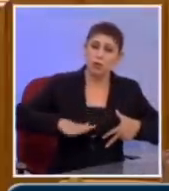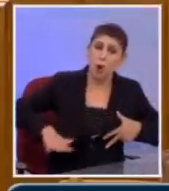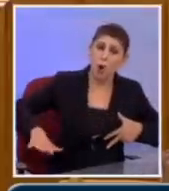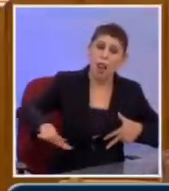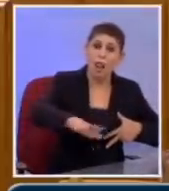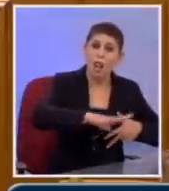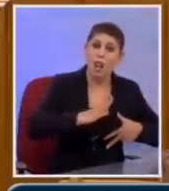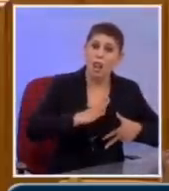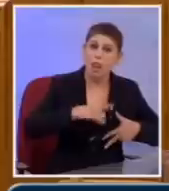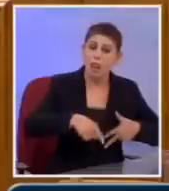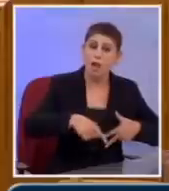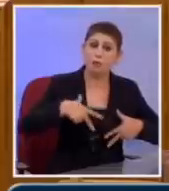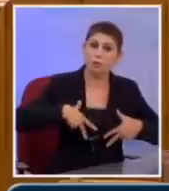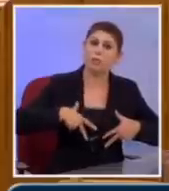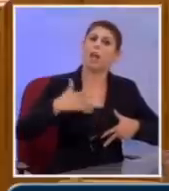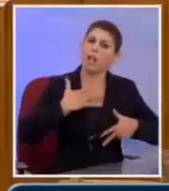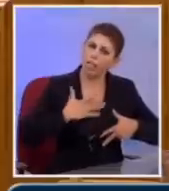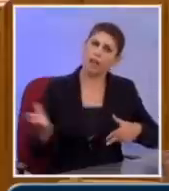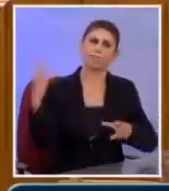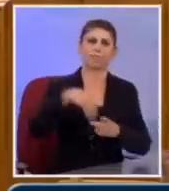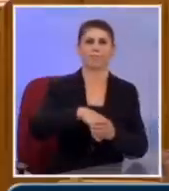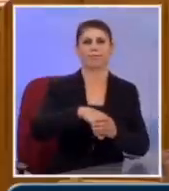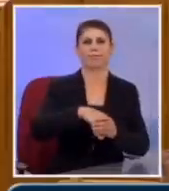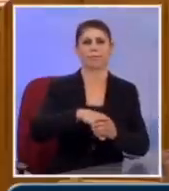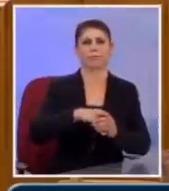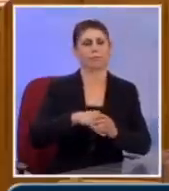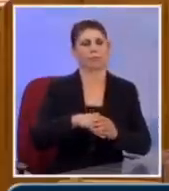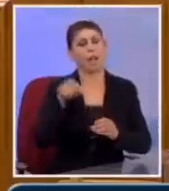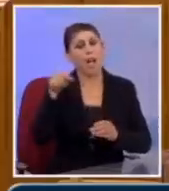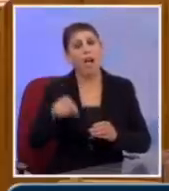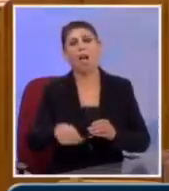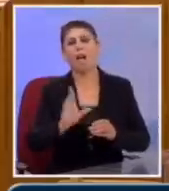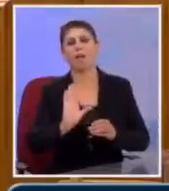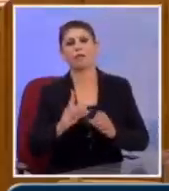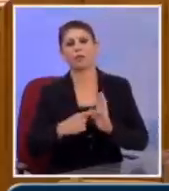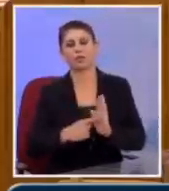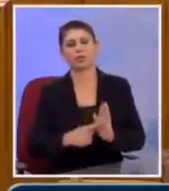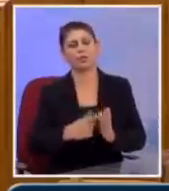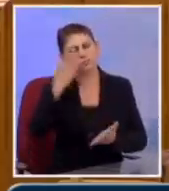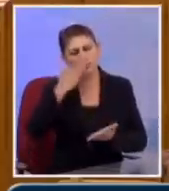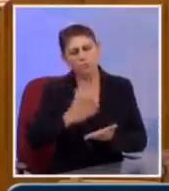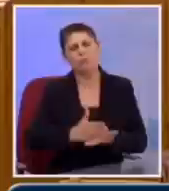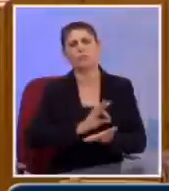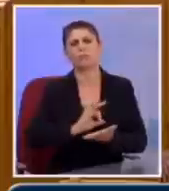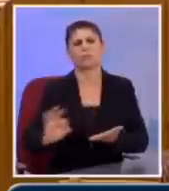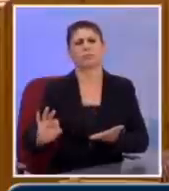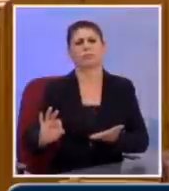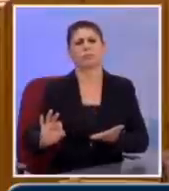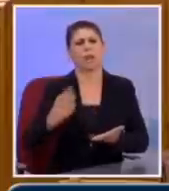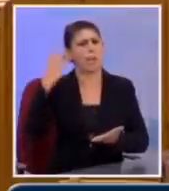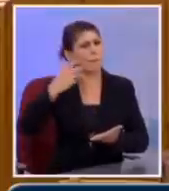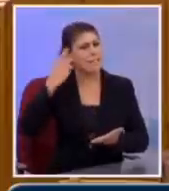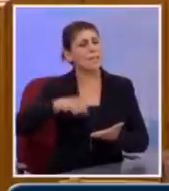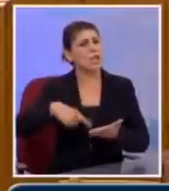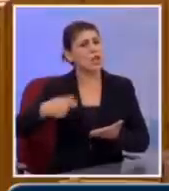οποίου επιθυμεί να ανήκει. Αυτό είναι στεγνά με βάση την επιστήμη,